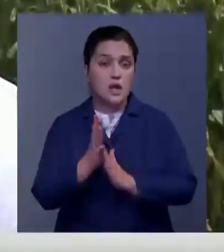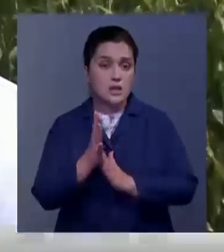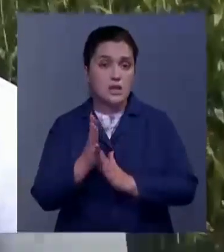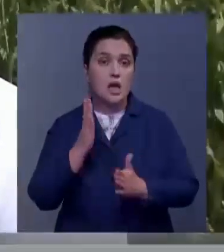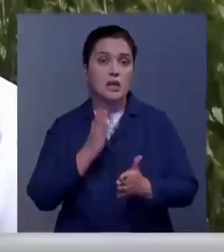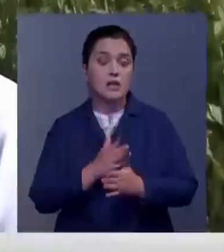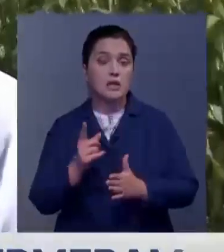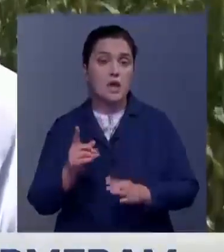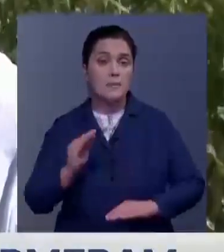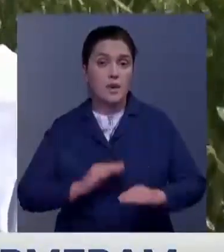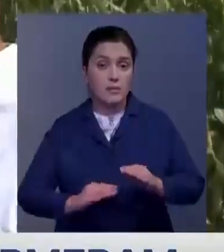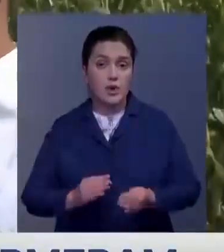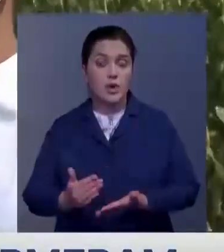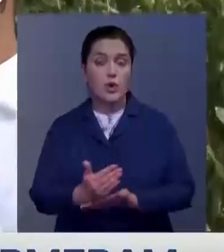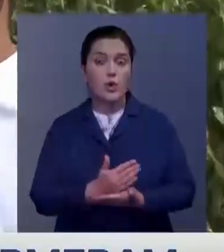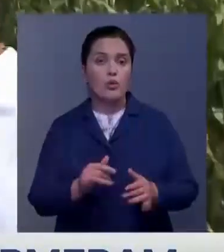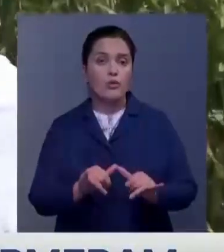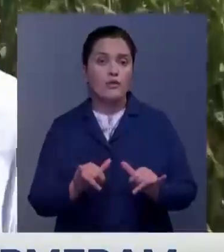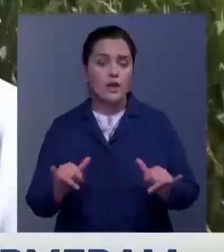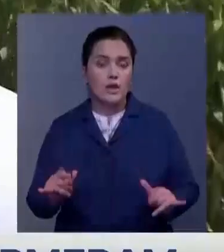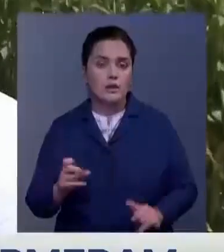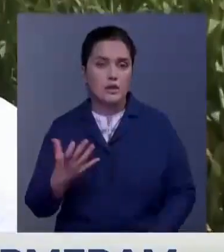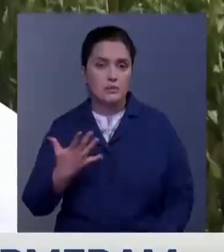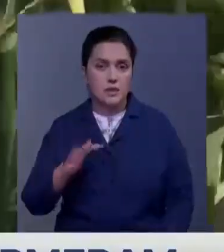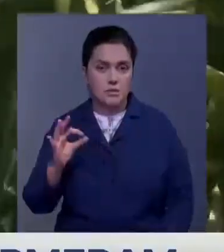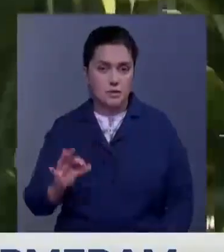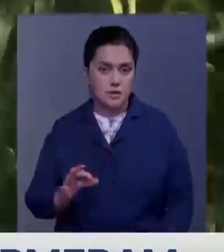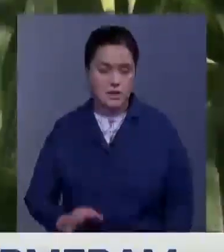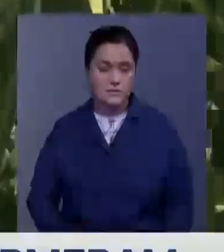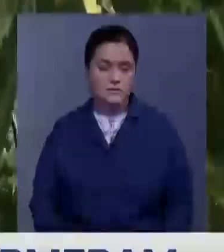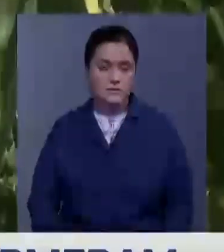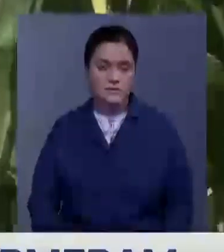Благодаря препарату урожайность увеличивается на 50%.